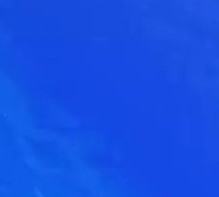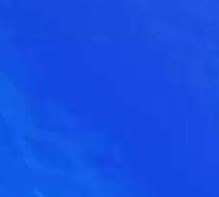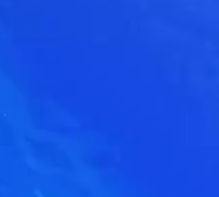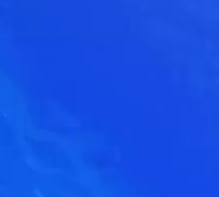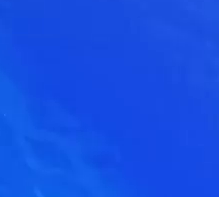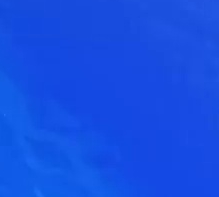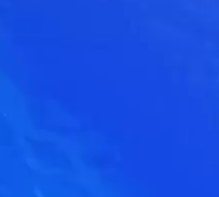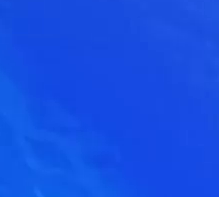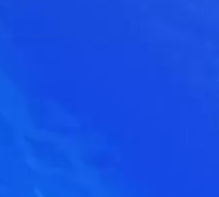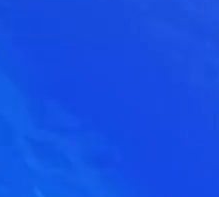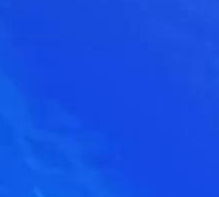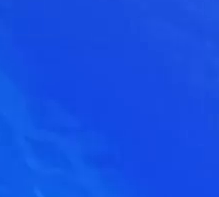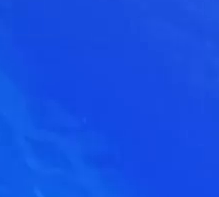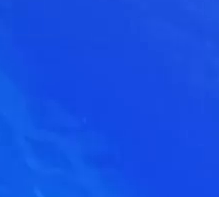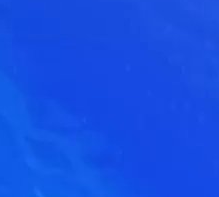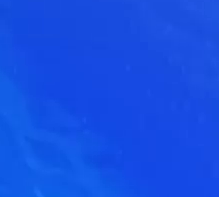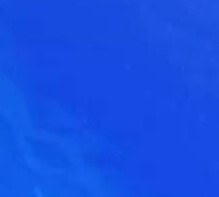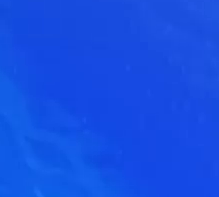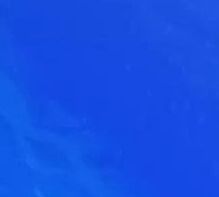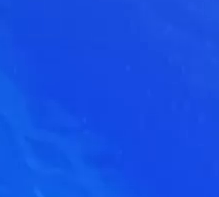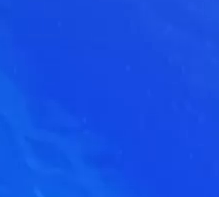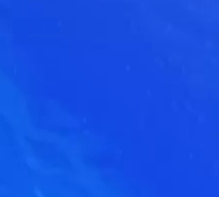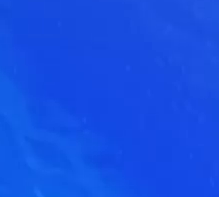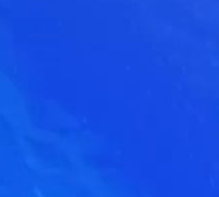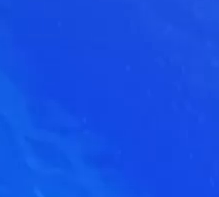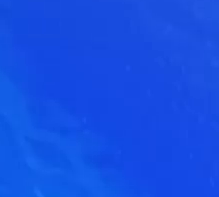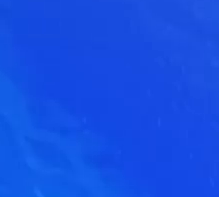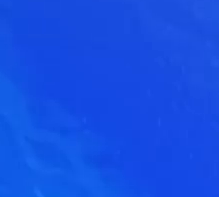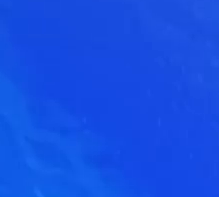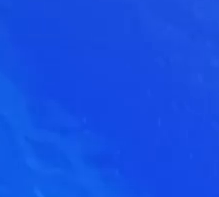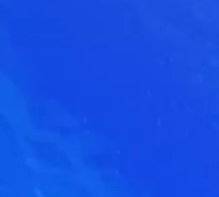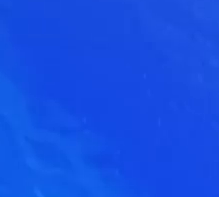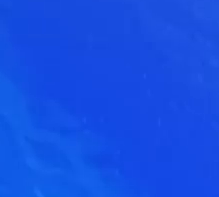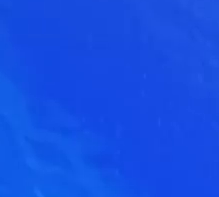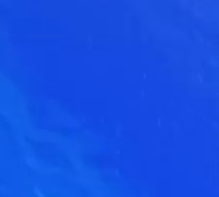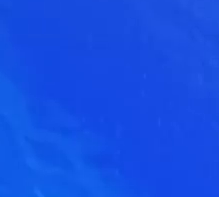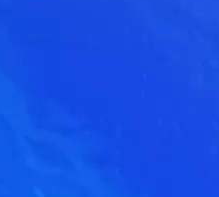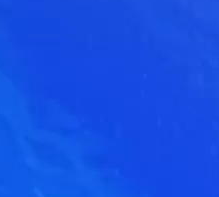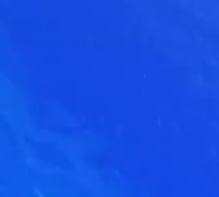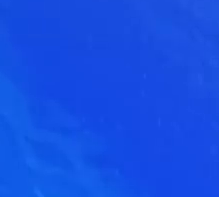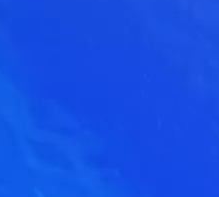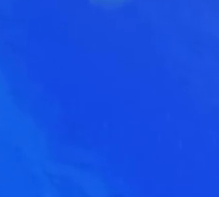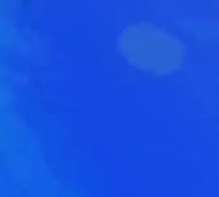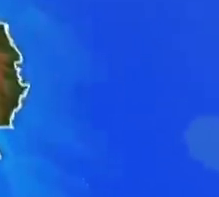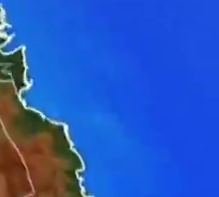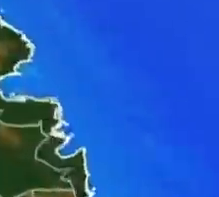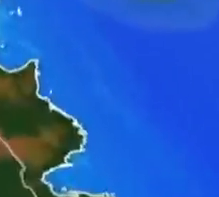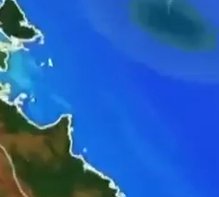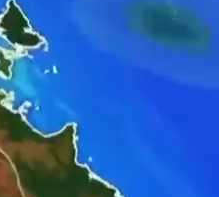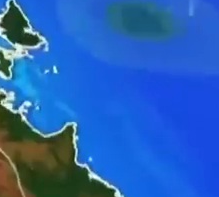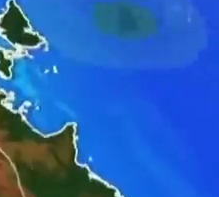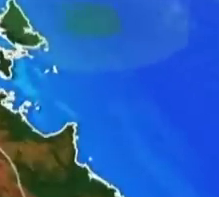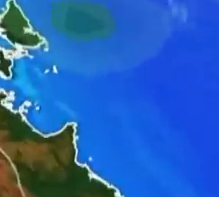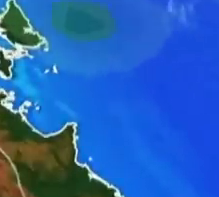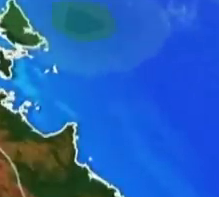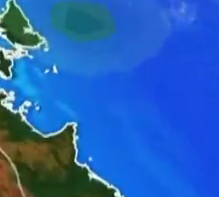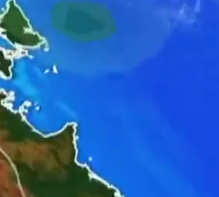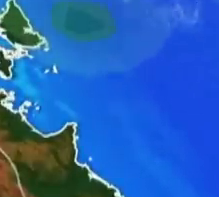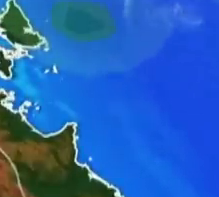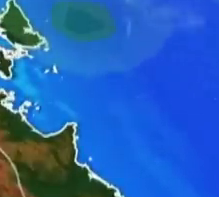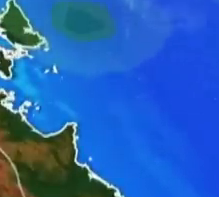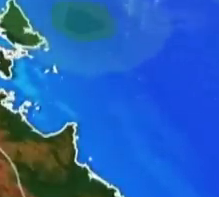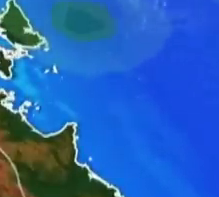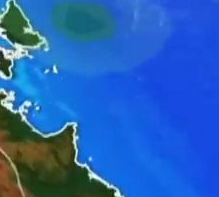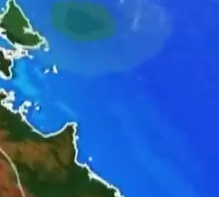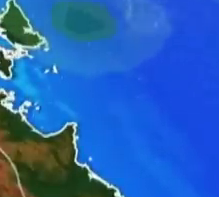sa 40 degrees Celsius ang heat index bukas sa General Santos City. Sa Visayas, may mga pag-ulan sa umaga, sa Samar